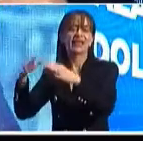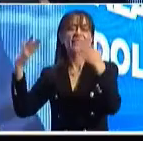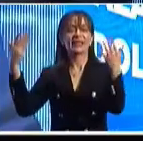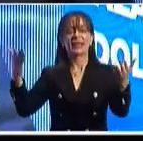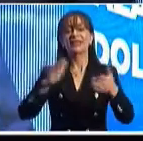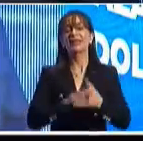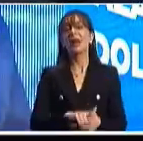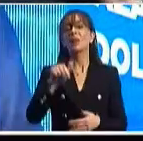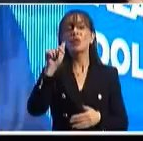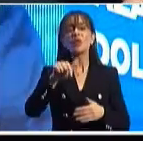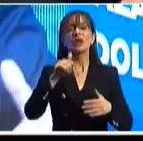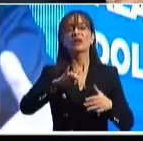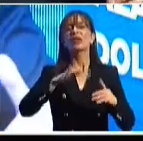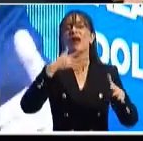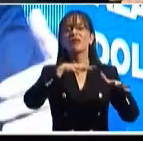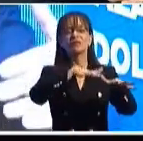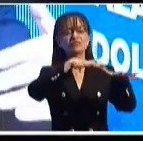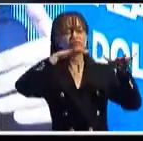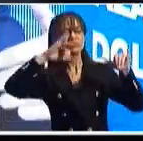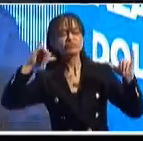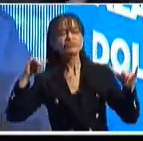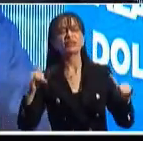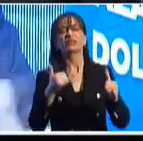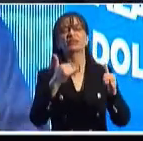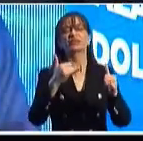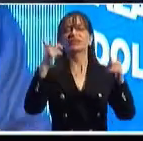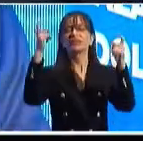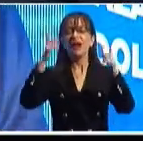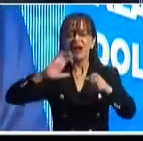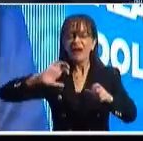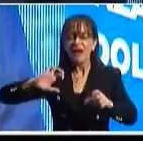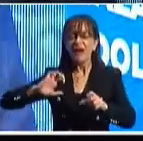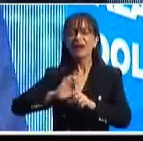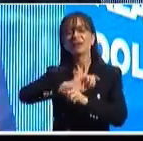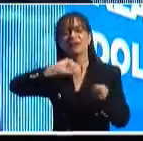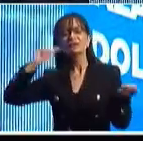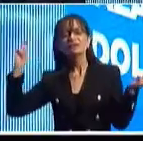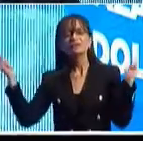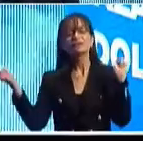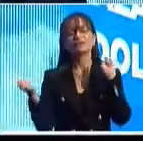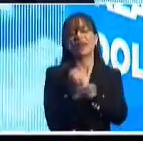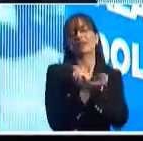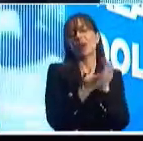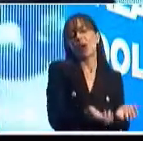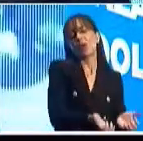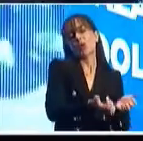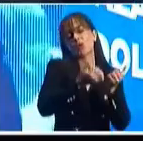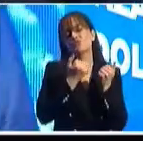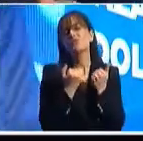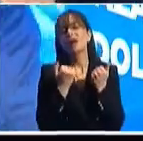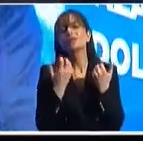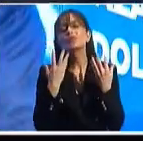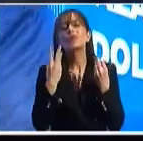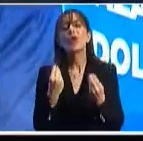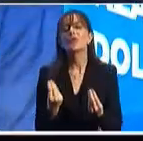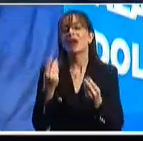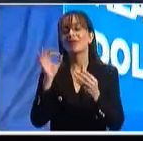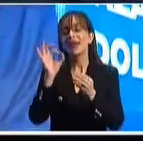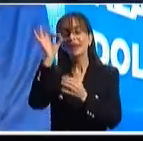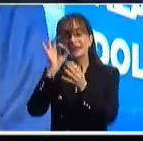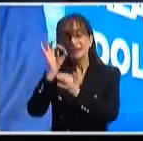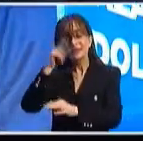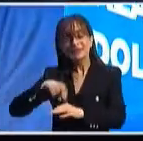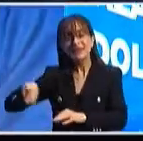oradaki trafik yükünü şehre eziyet haline gelmekten kurtarmış ve orada vatandaşlarımızın